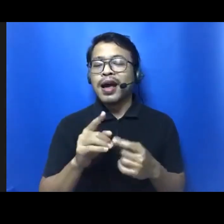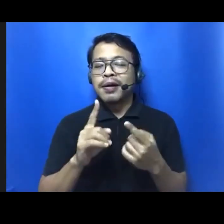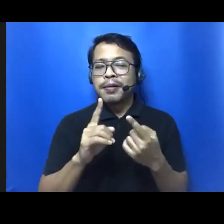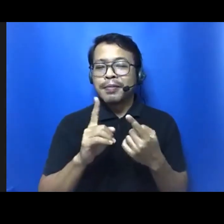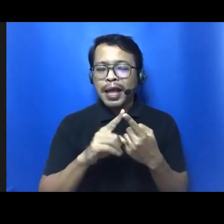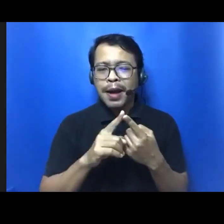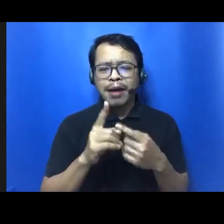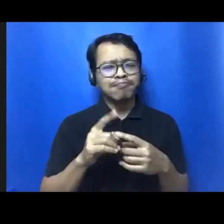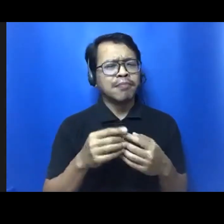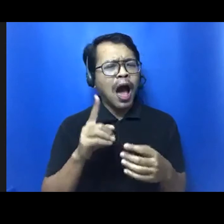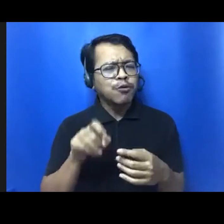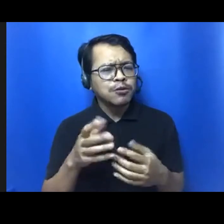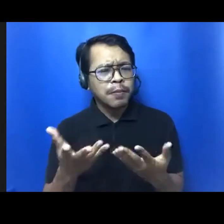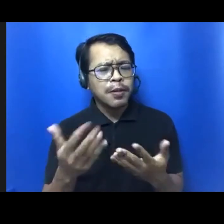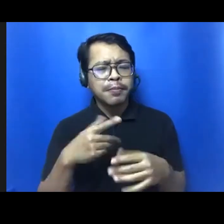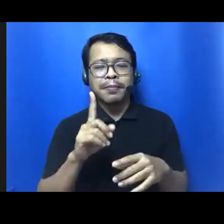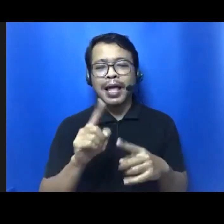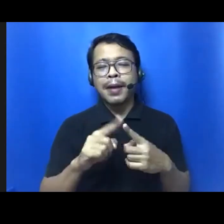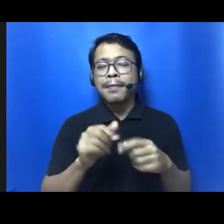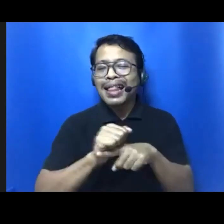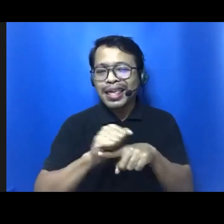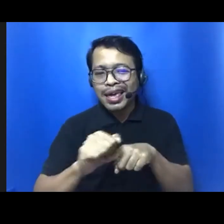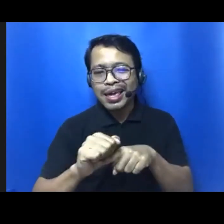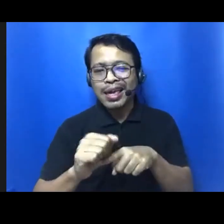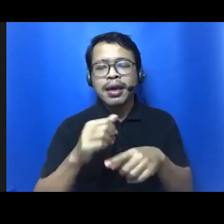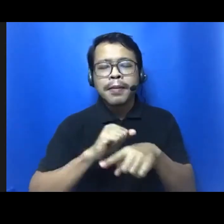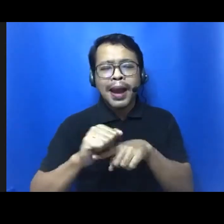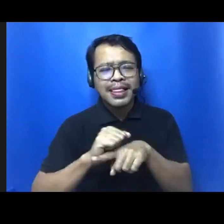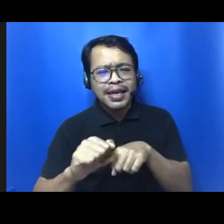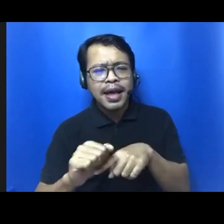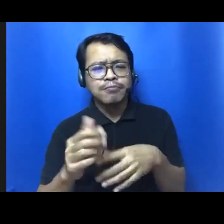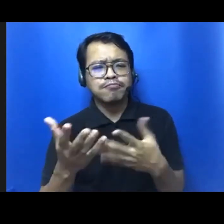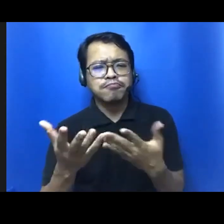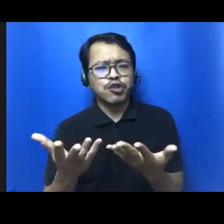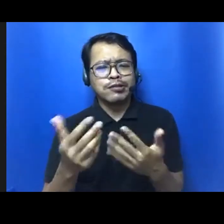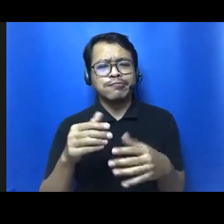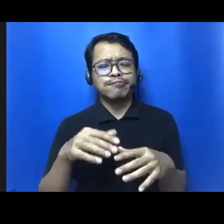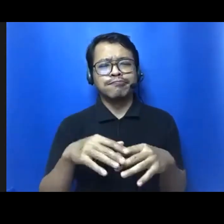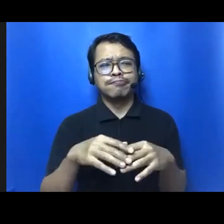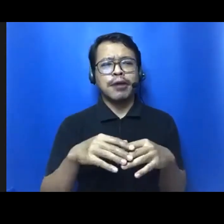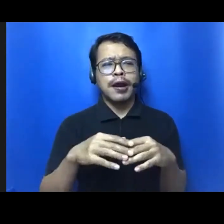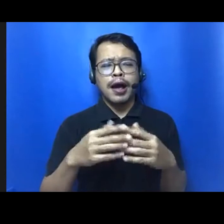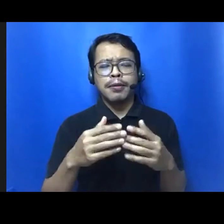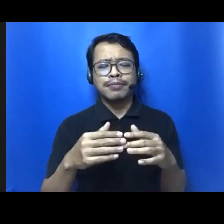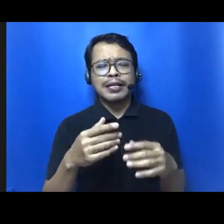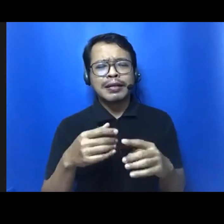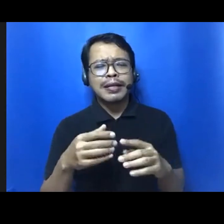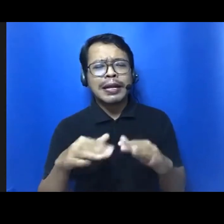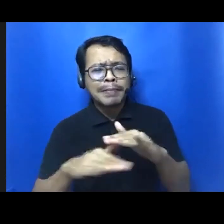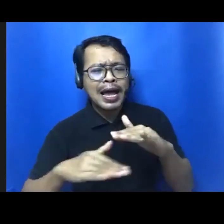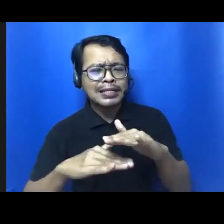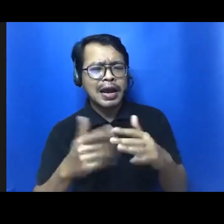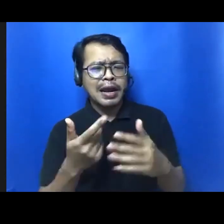melatih. Melatih itu bisa pelatihan yang berbasis kompetensi maupun berbasis masyarakat. Kemudian yang